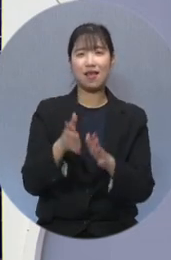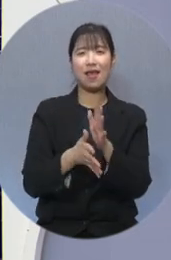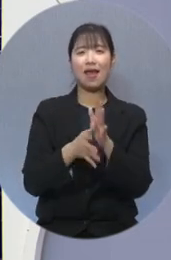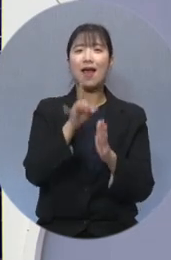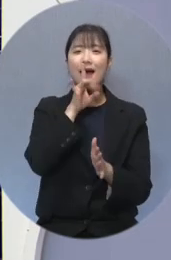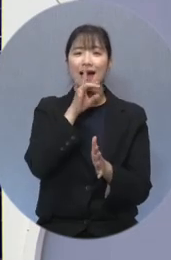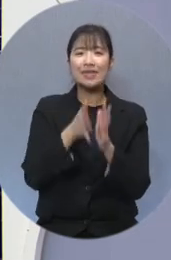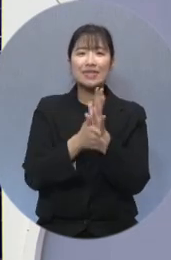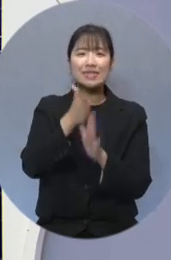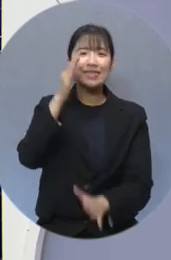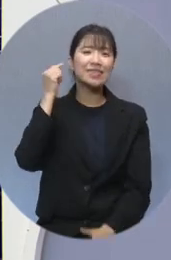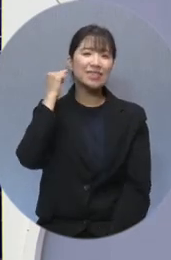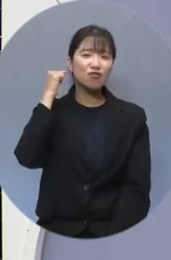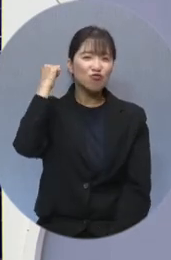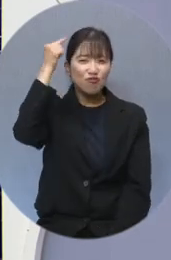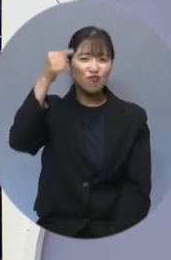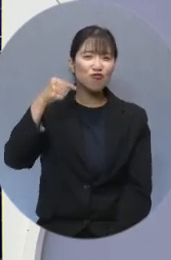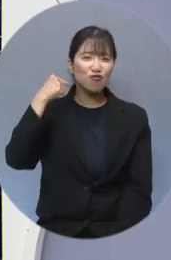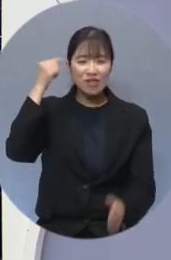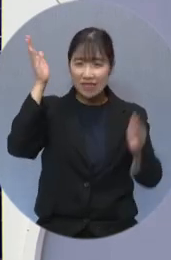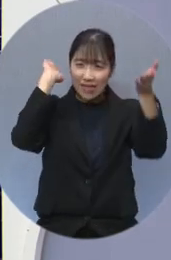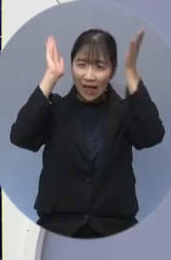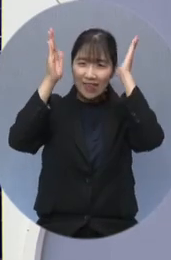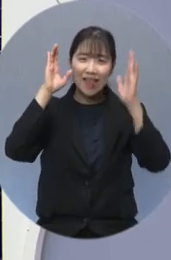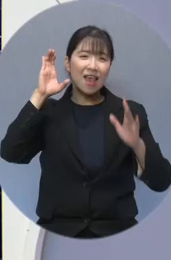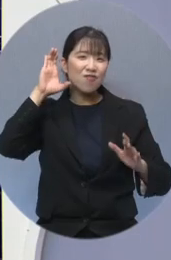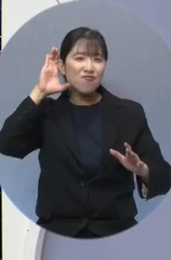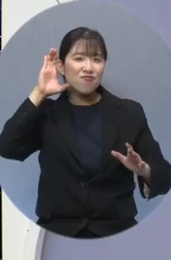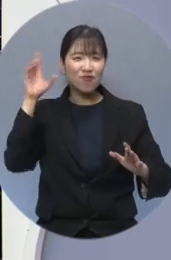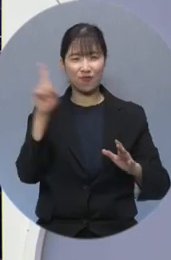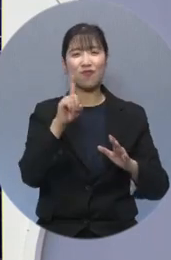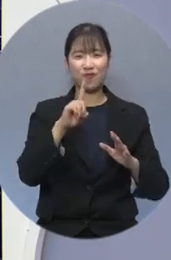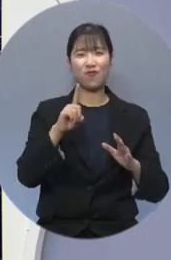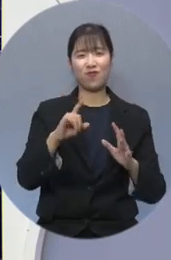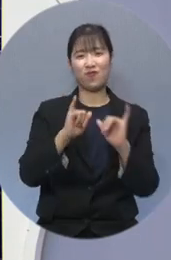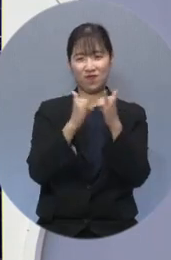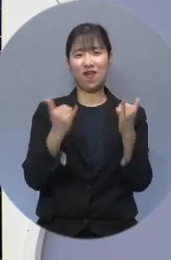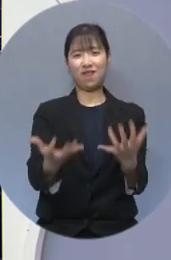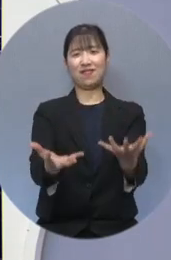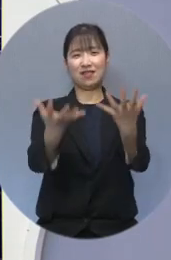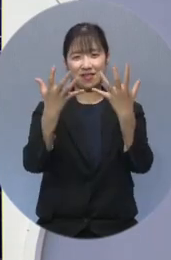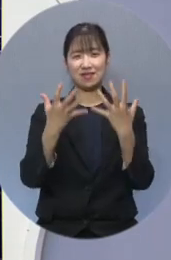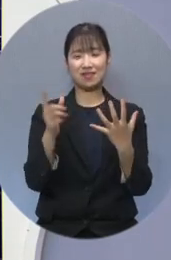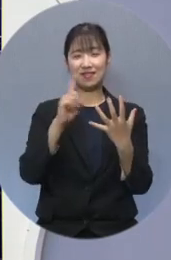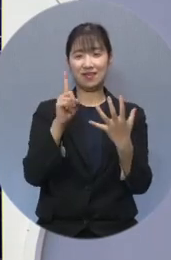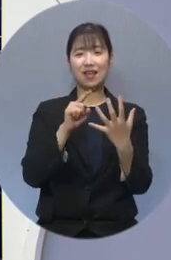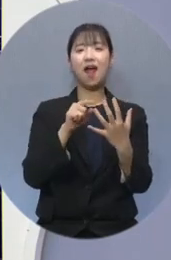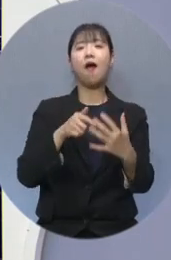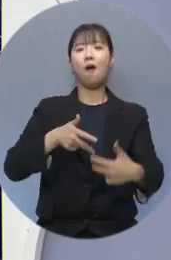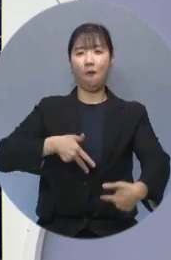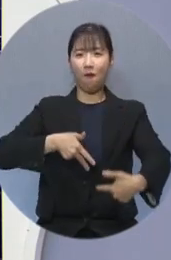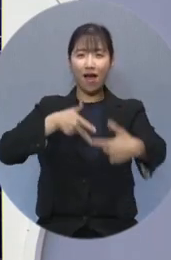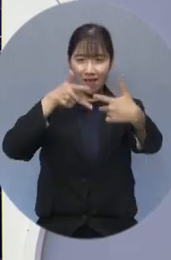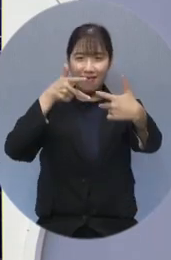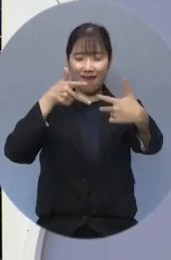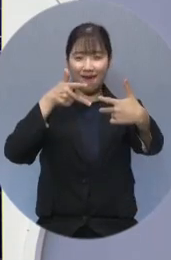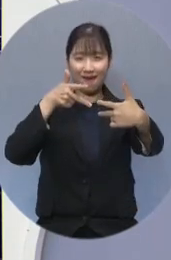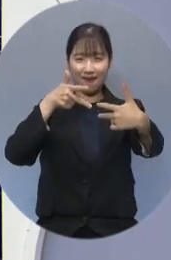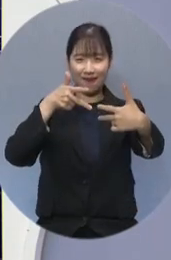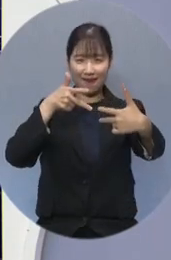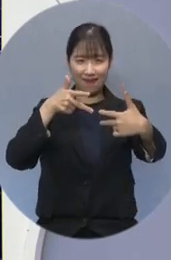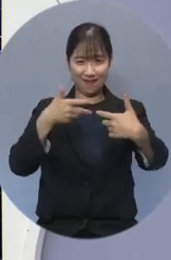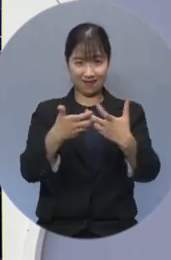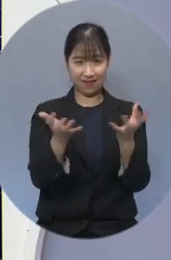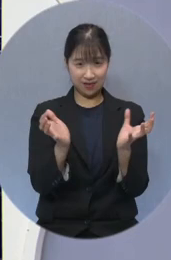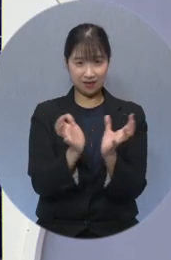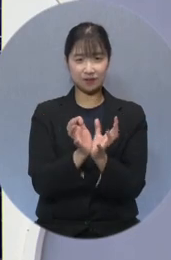강릉시 귀는 당나귀기 뭐 이런 프로그램도 해서 소통 시민들하고 화상으로 일정